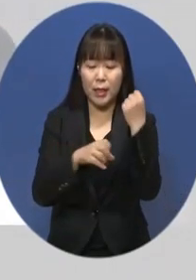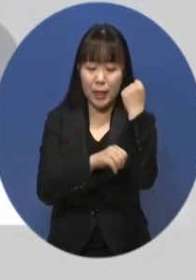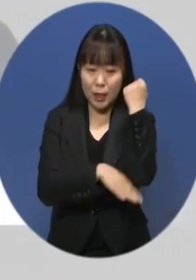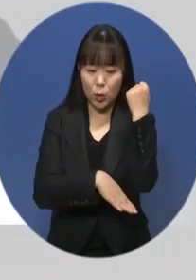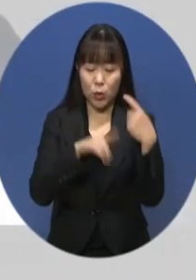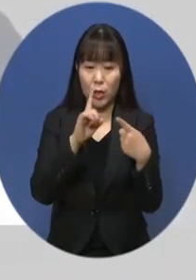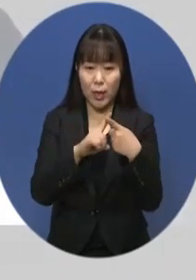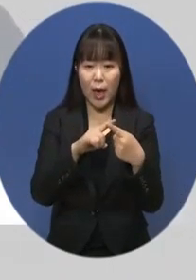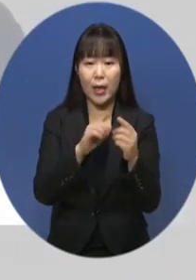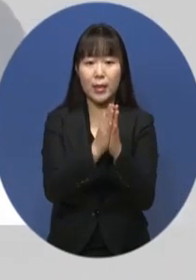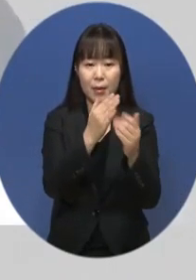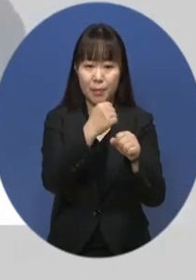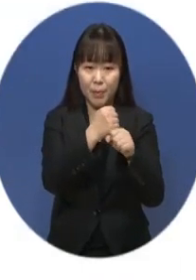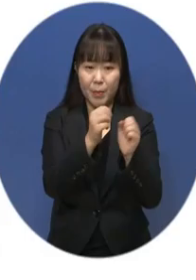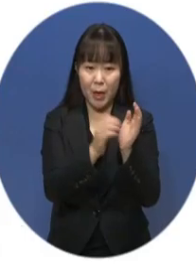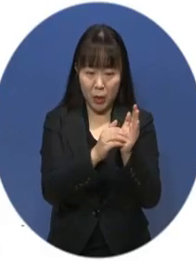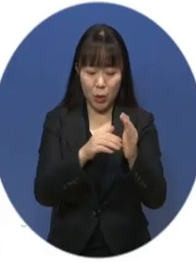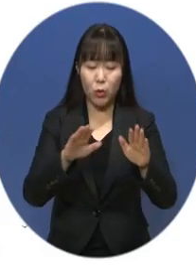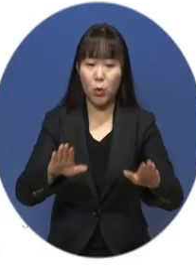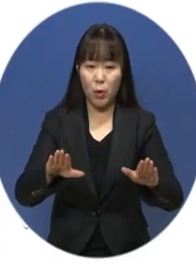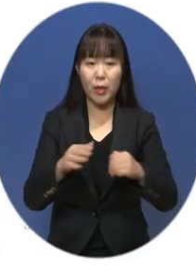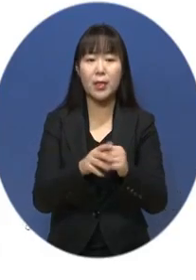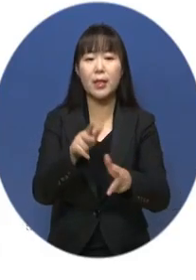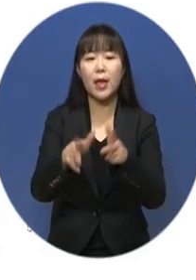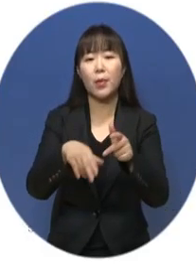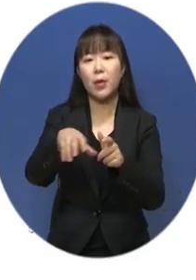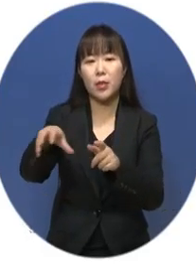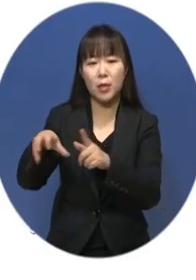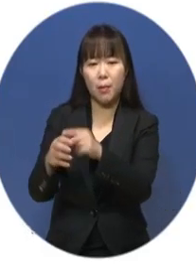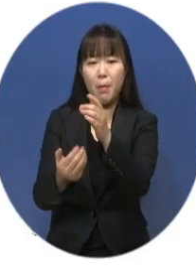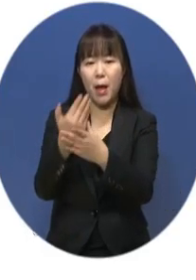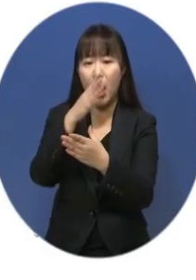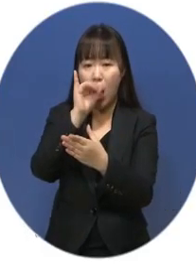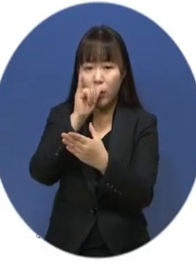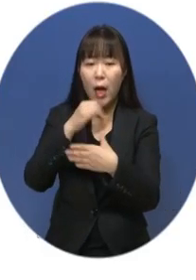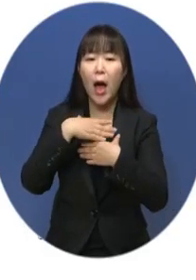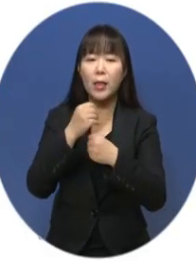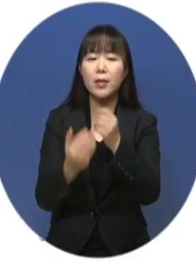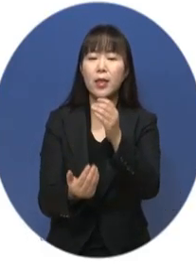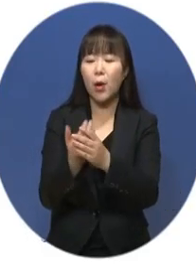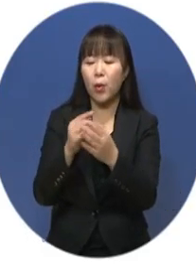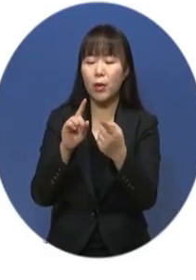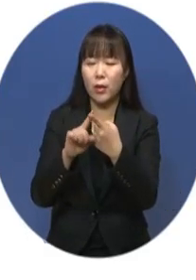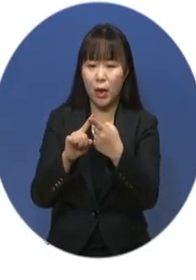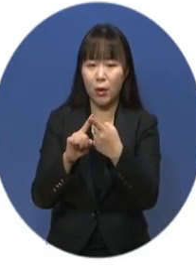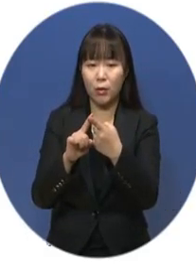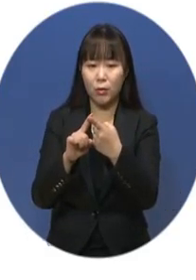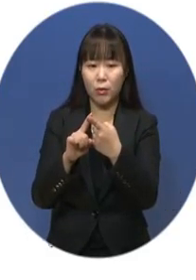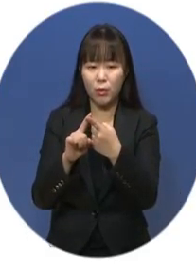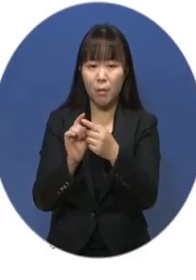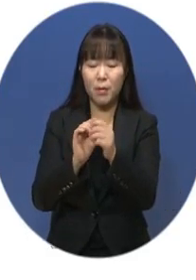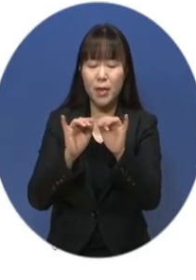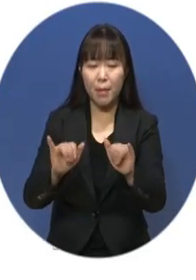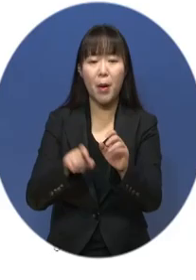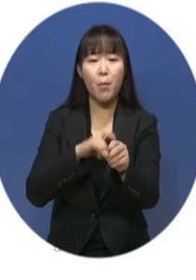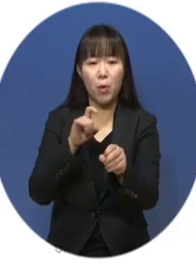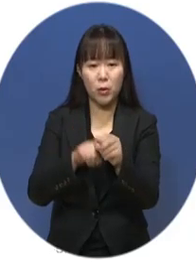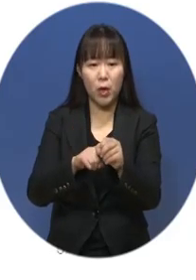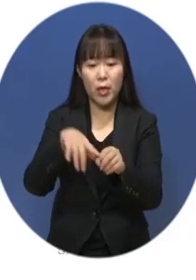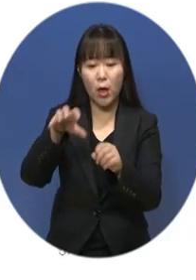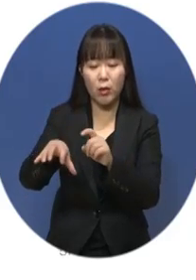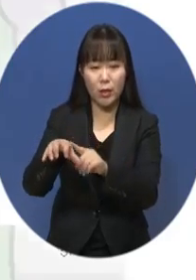기초편 을 발간 했고 이번에는 산업현장에서 일어날 수 있는 안전사고를 예방하기 위해 현장 편 을